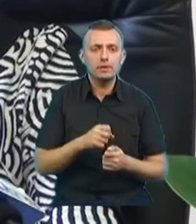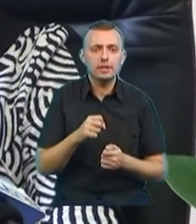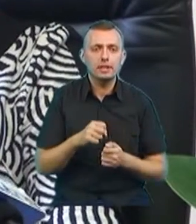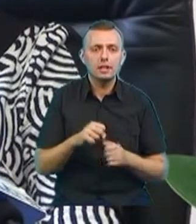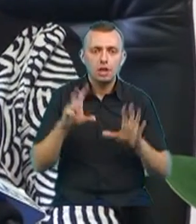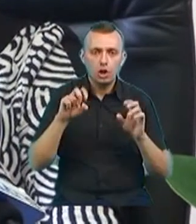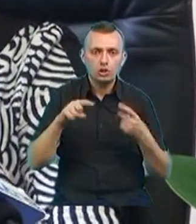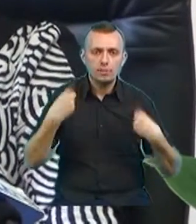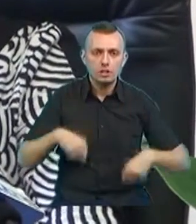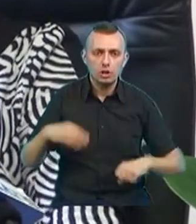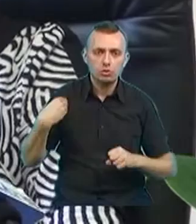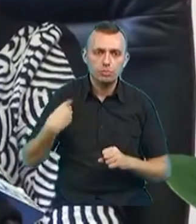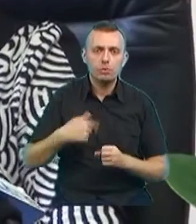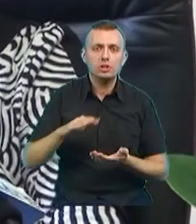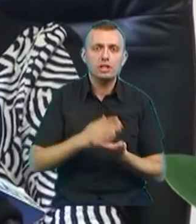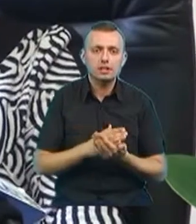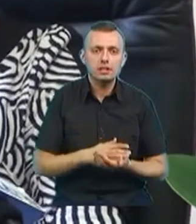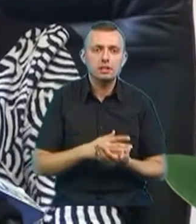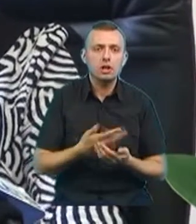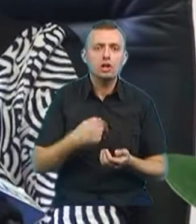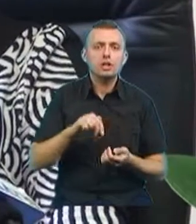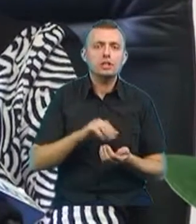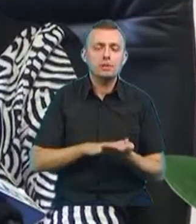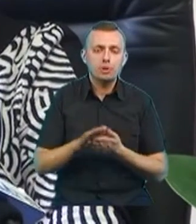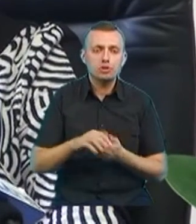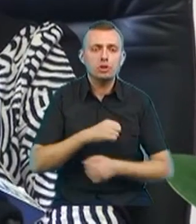800, to nie tylko podjęcia prac, bo